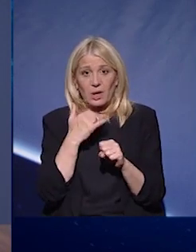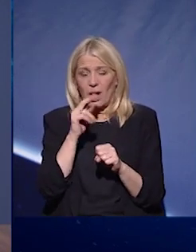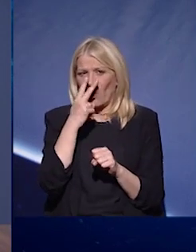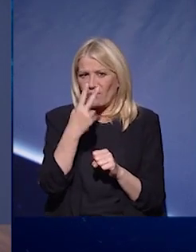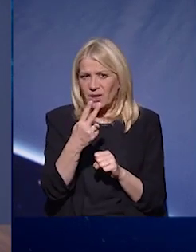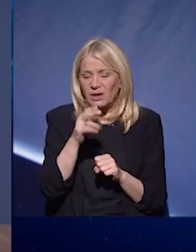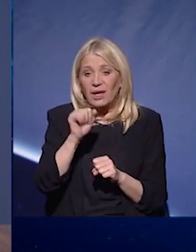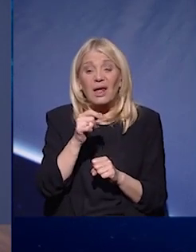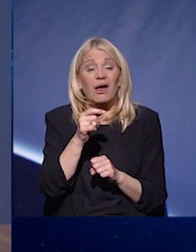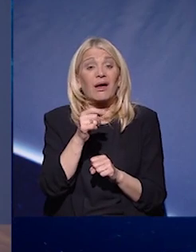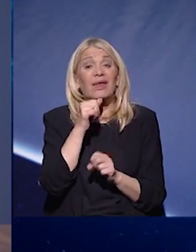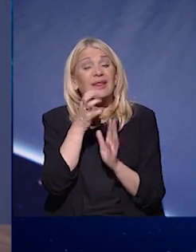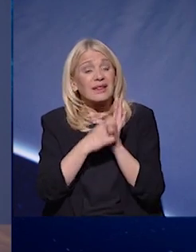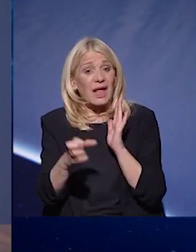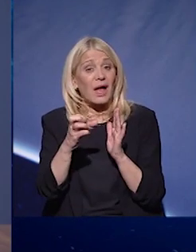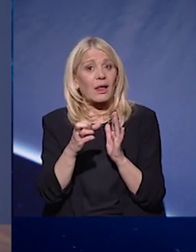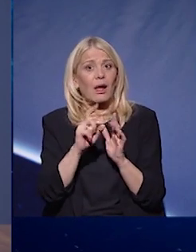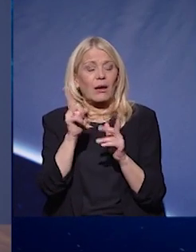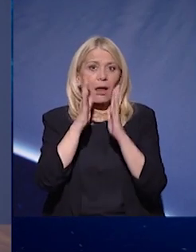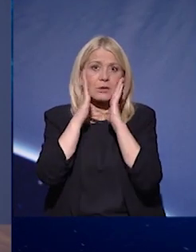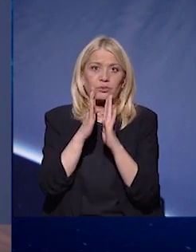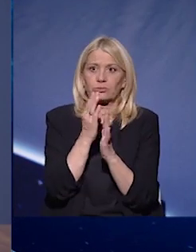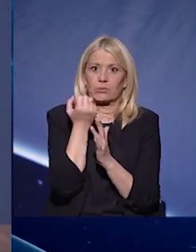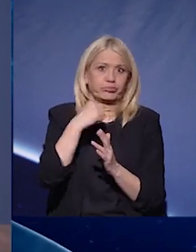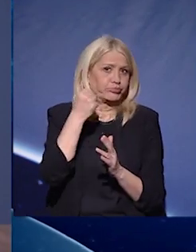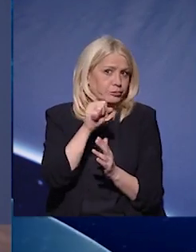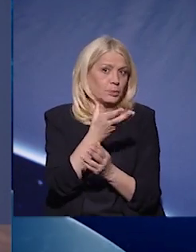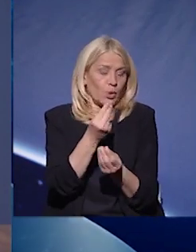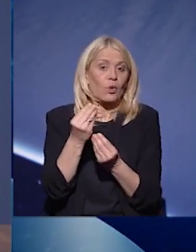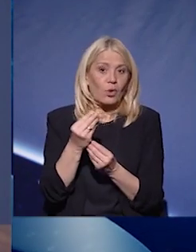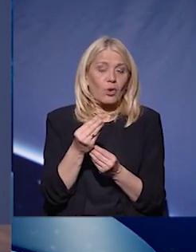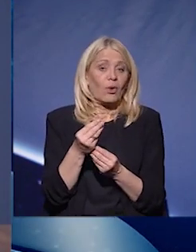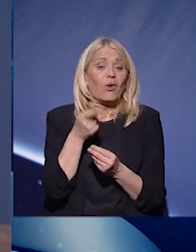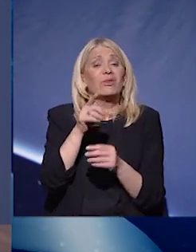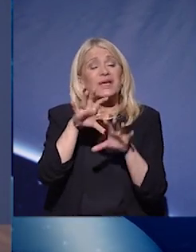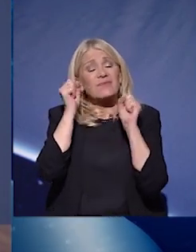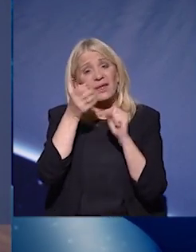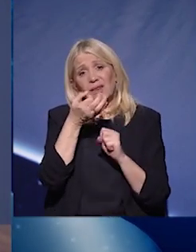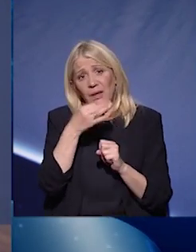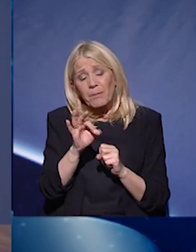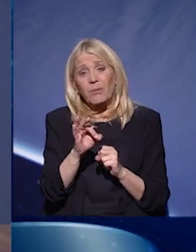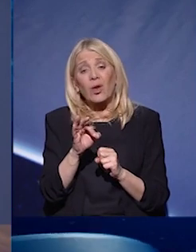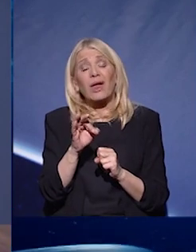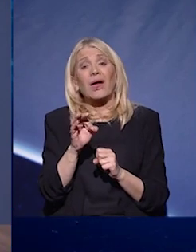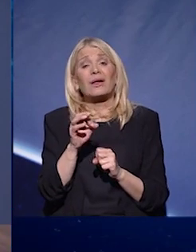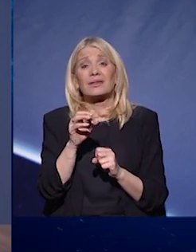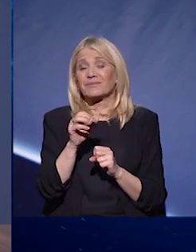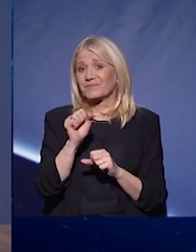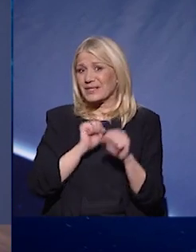vidite da i dalje ne sluša niko, onda shvatite da je bolje da ga